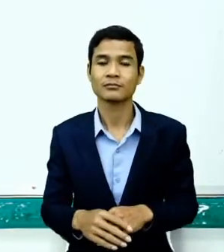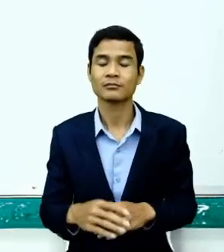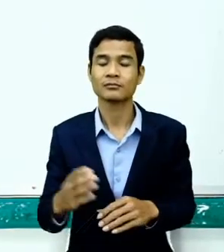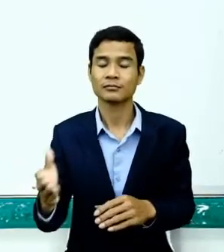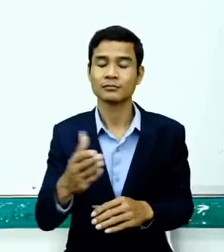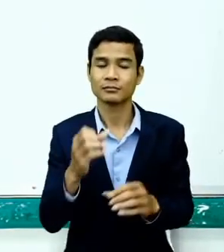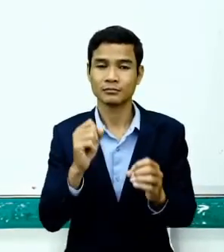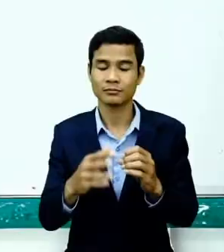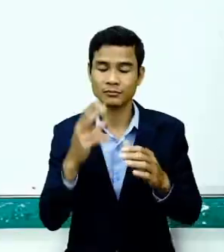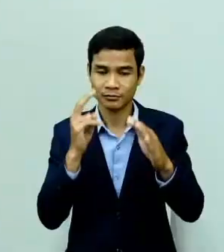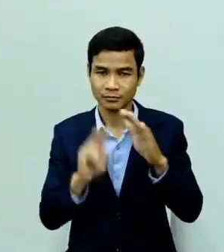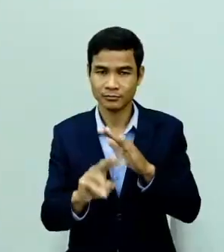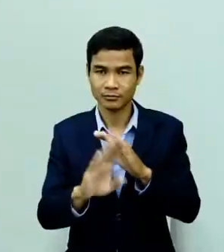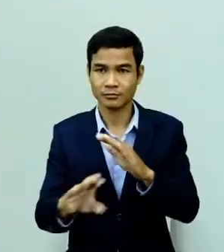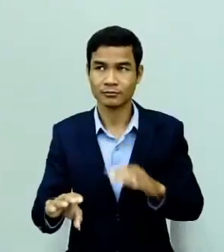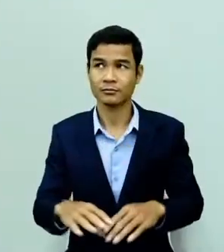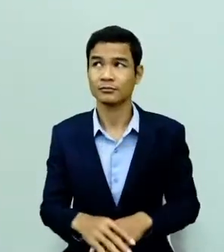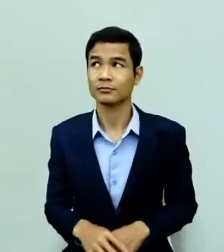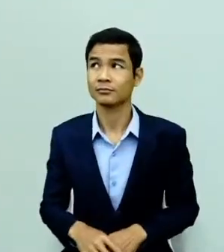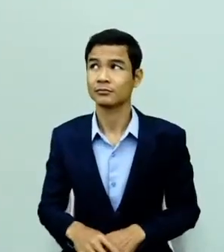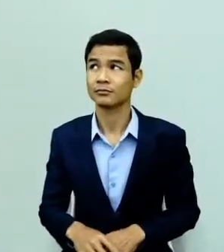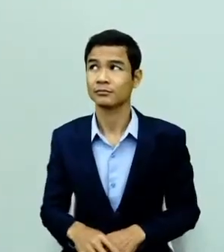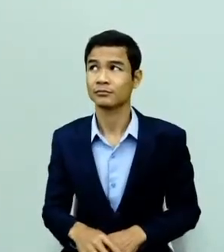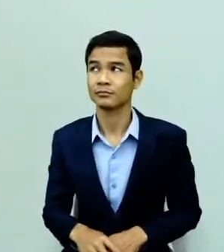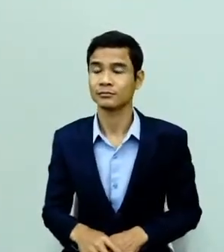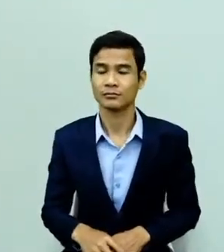ចាប់ផ្ដើមទូទាយចាប់ផ្ដើម